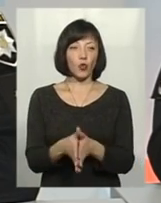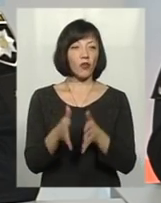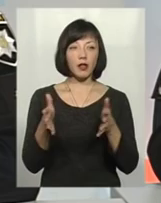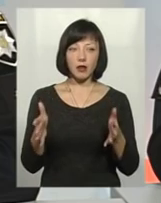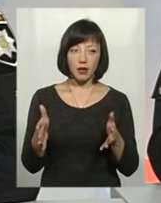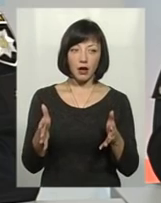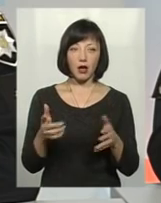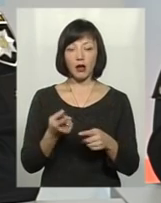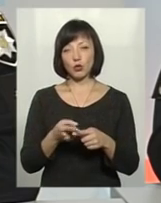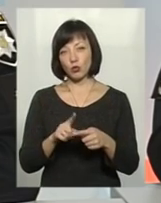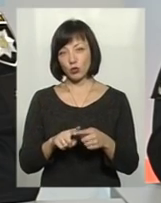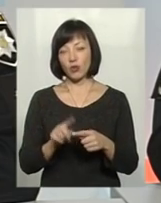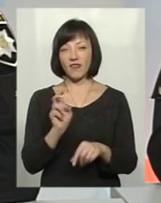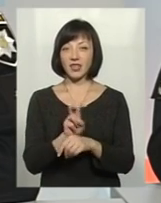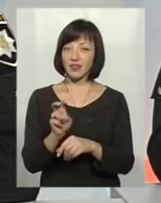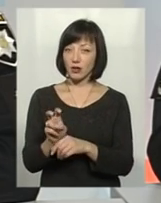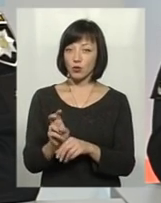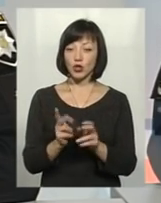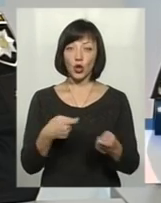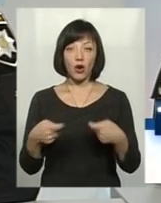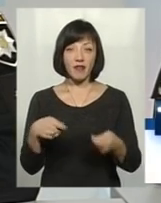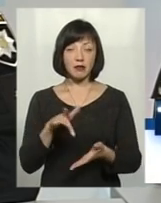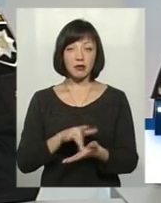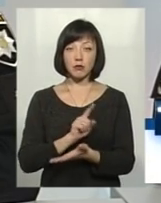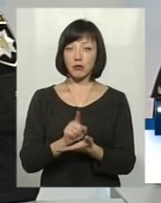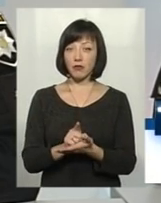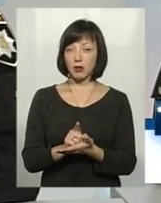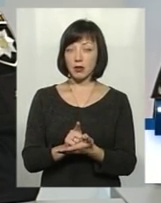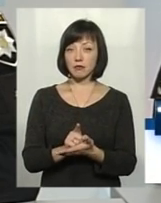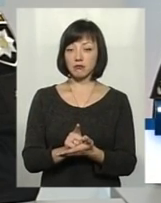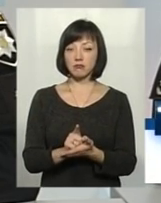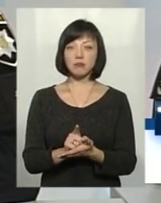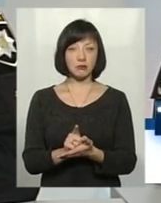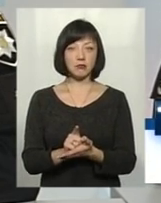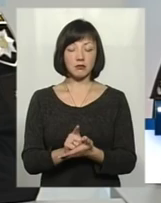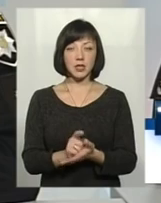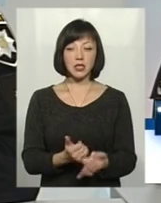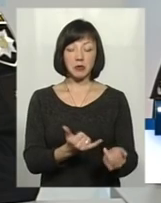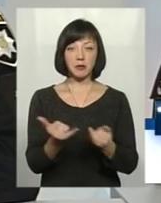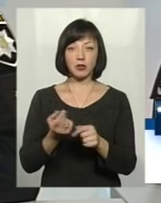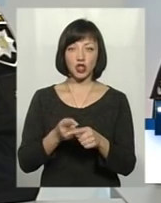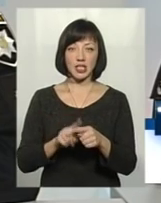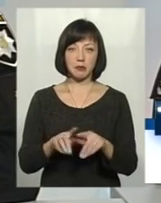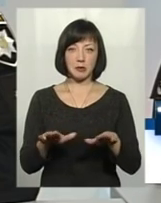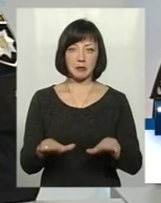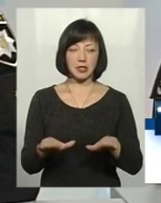тому відвідувачі тих торговельних центрів повинні бути більш-менш забезпечені цими